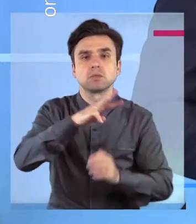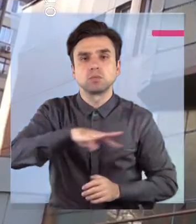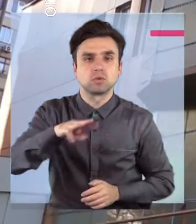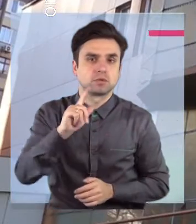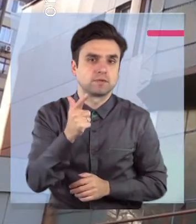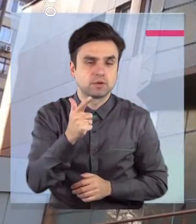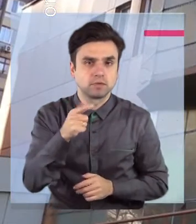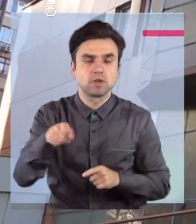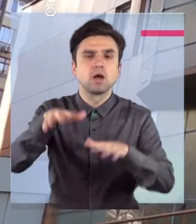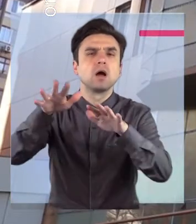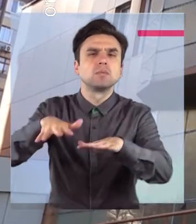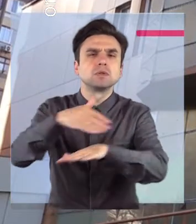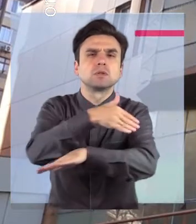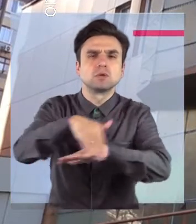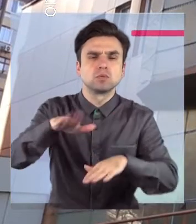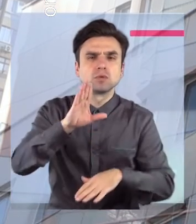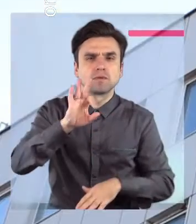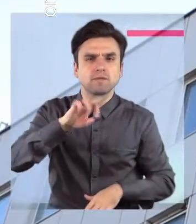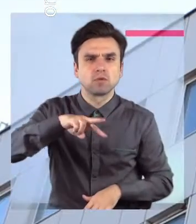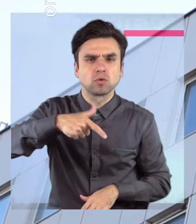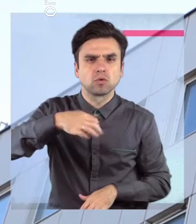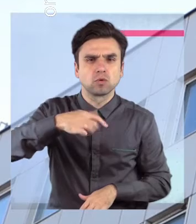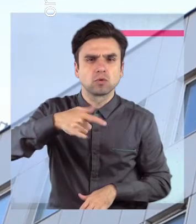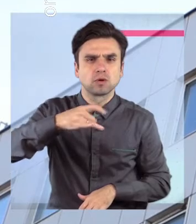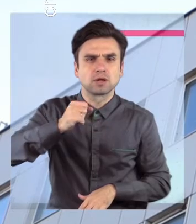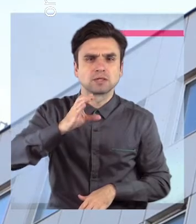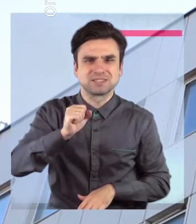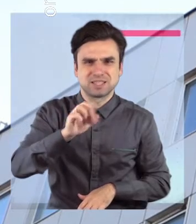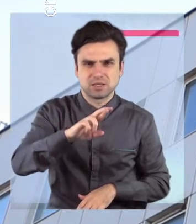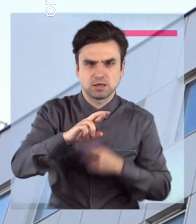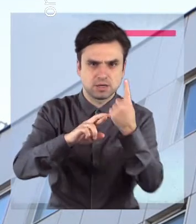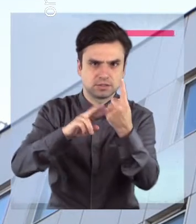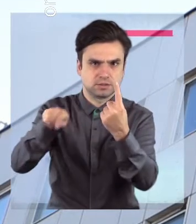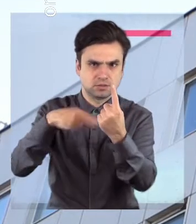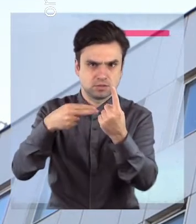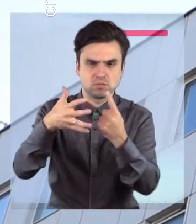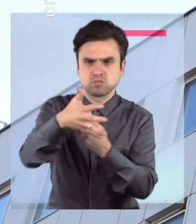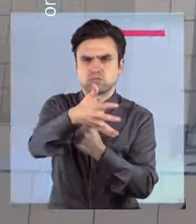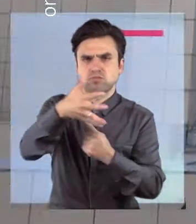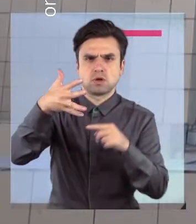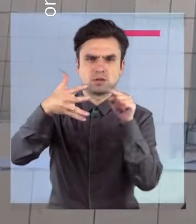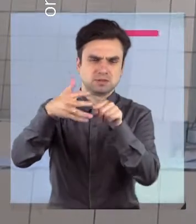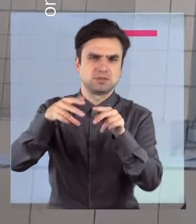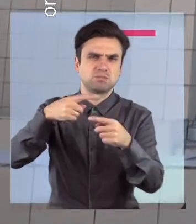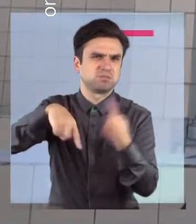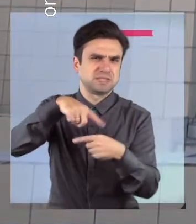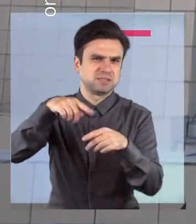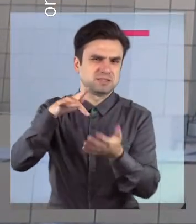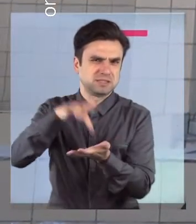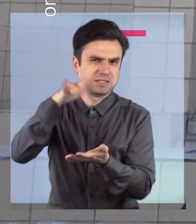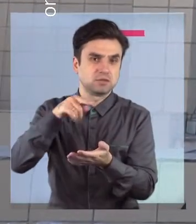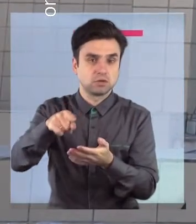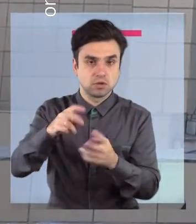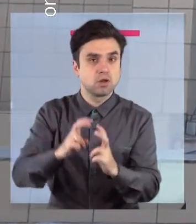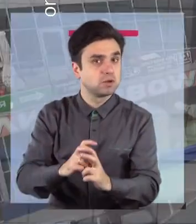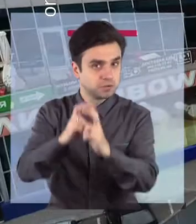адресою Волгоградська 1Д. Це п'ятиповерховий бізнес-центр з ліфтом, який можуть користуватися люди з інвалідністю, щоправда, лише до